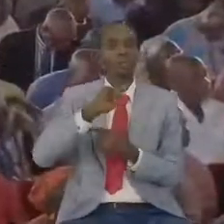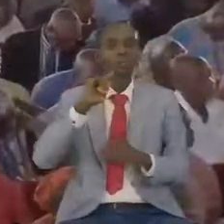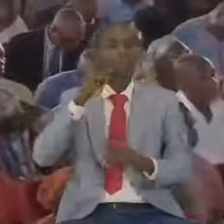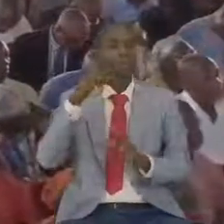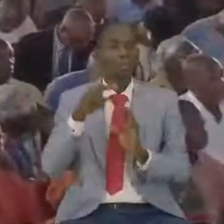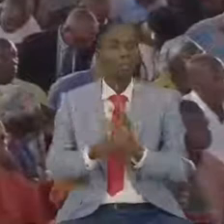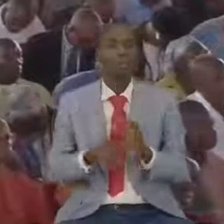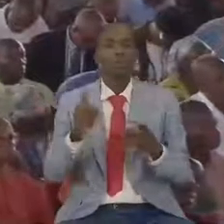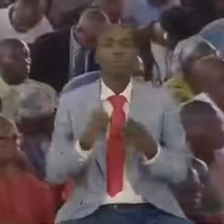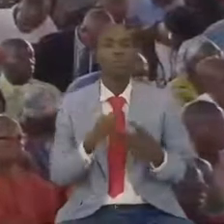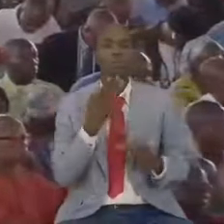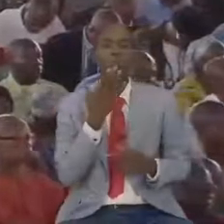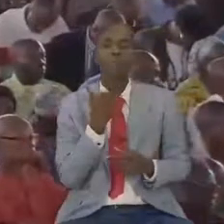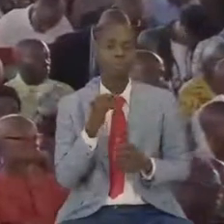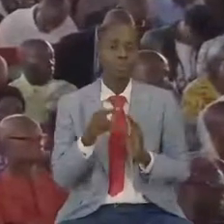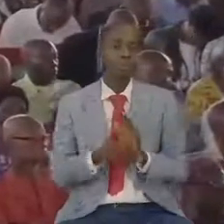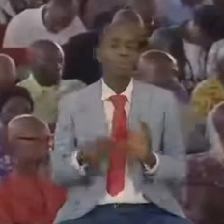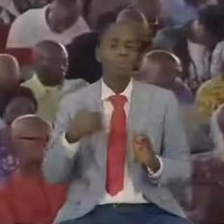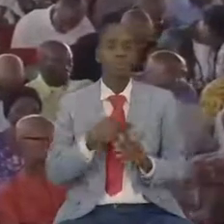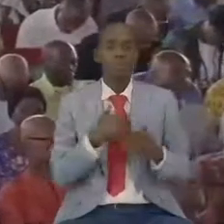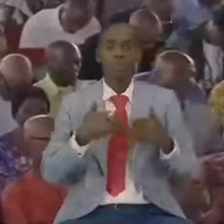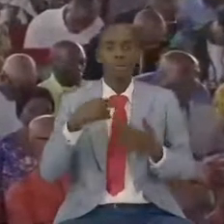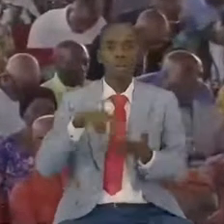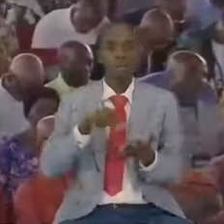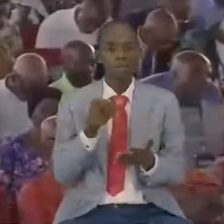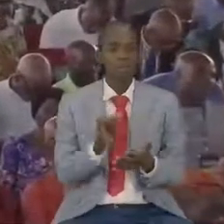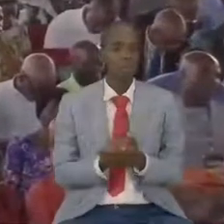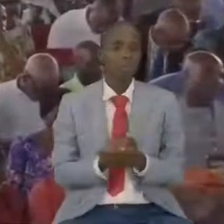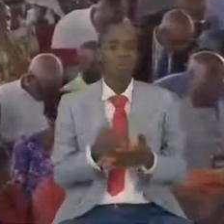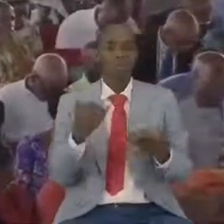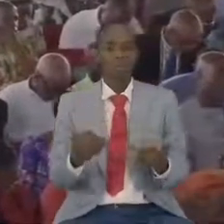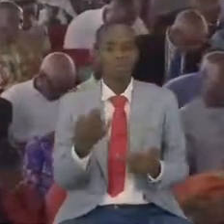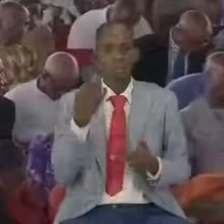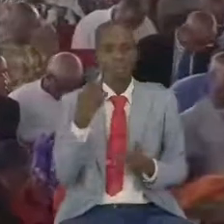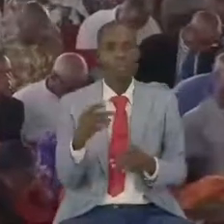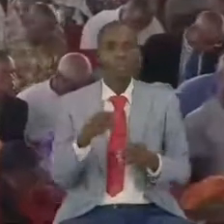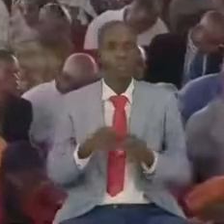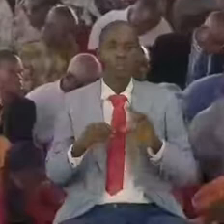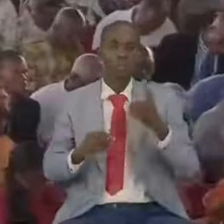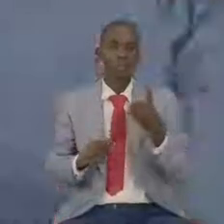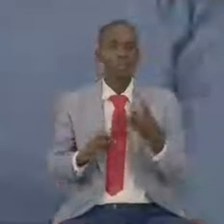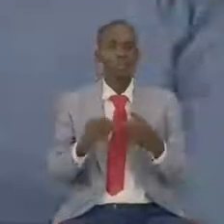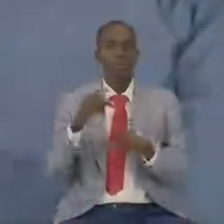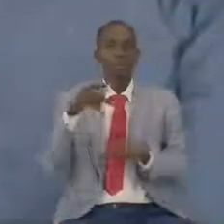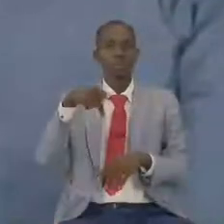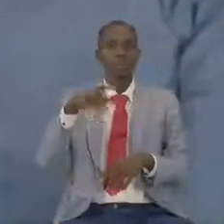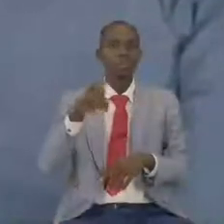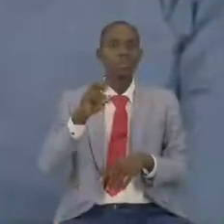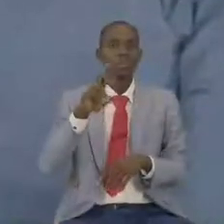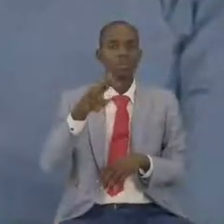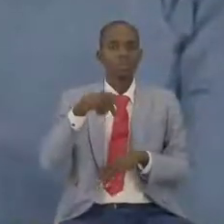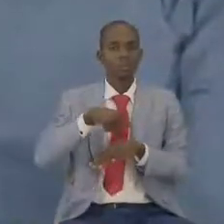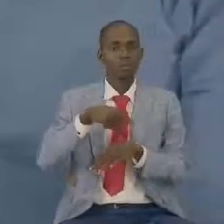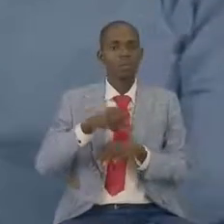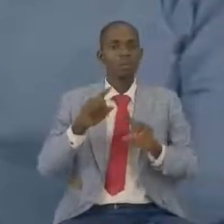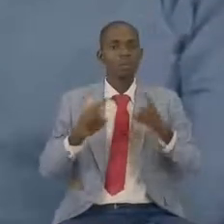en douceur. Nous l'avons déjà lu. 1 Pierre, au chapitre 2, 25.